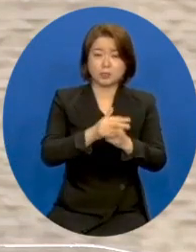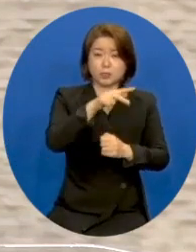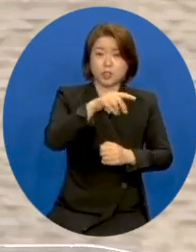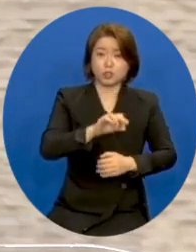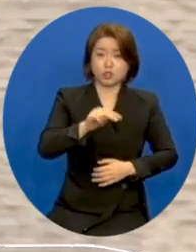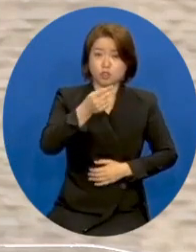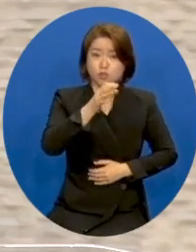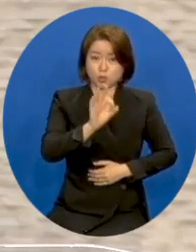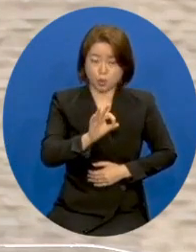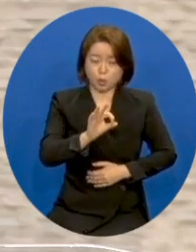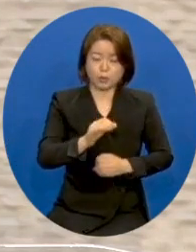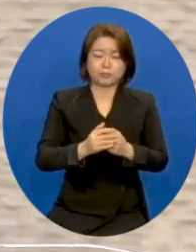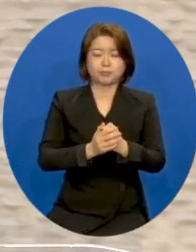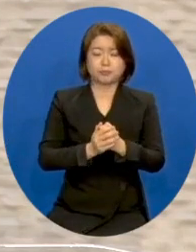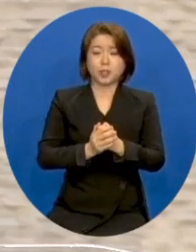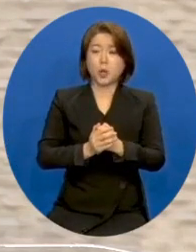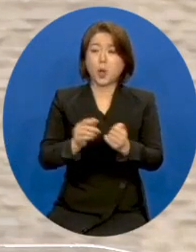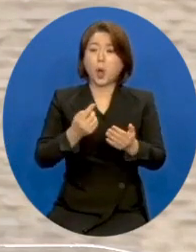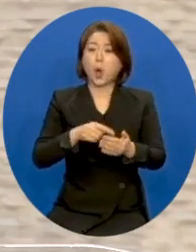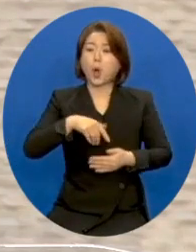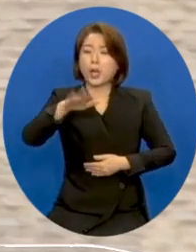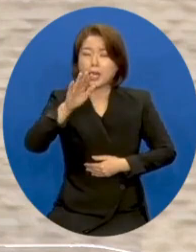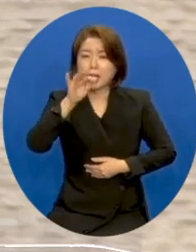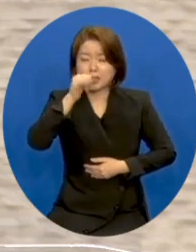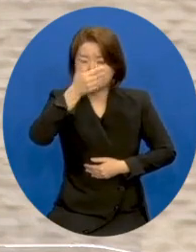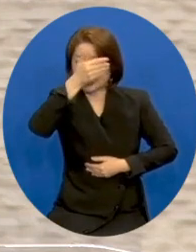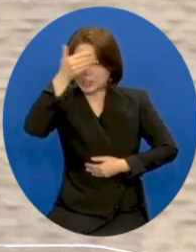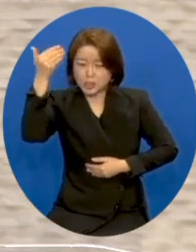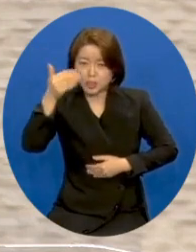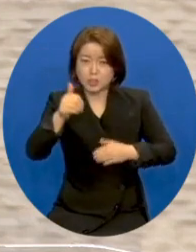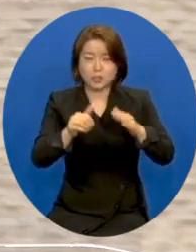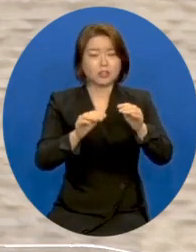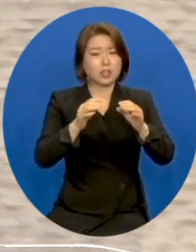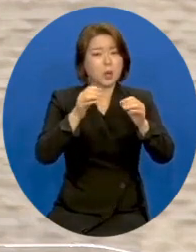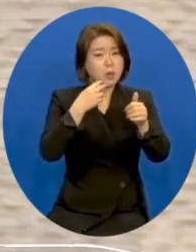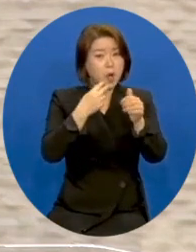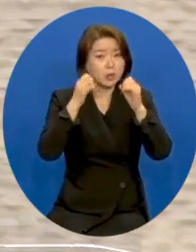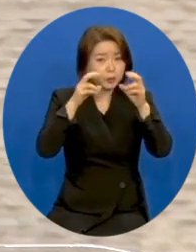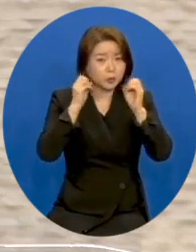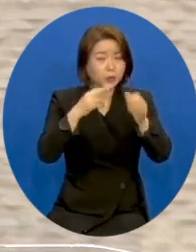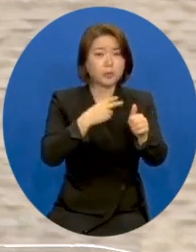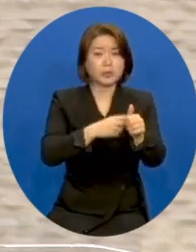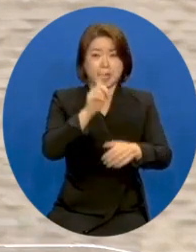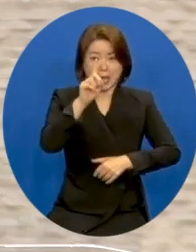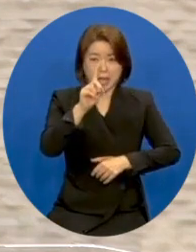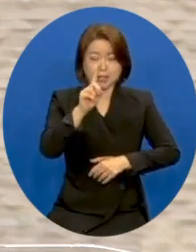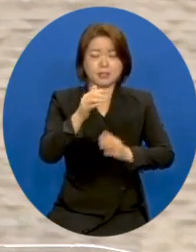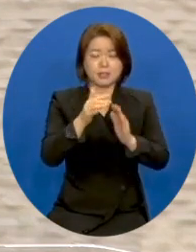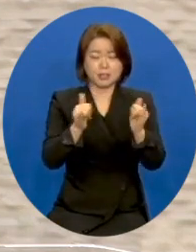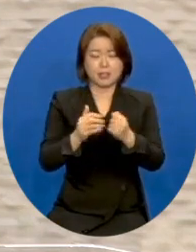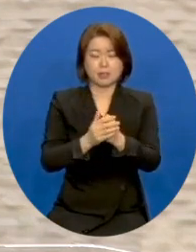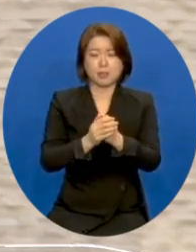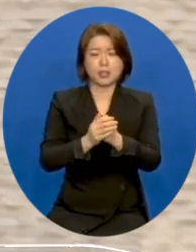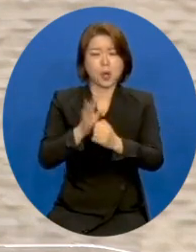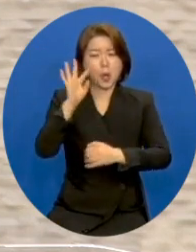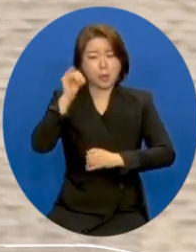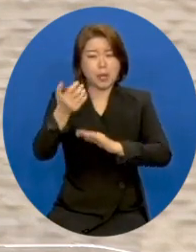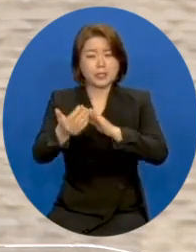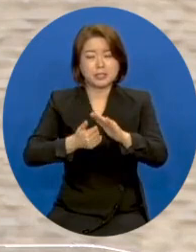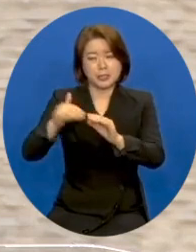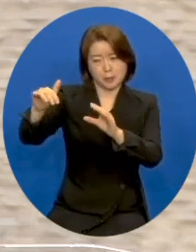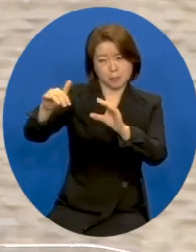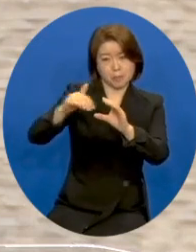나가 있는 청년 선교사 한 분이 며칠 전에 저에게 선교 편지를